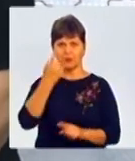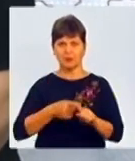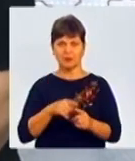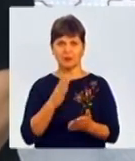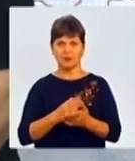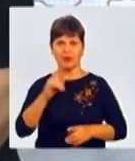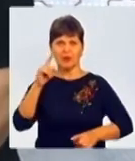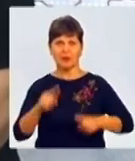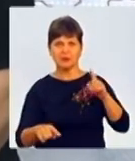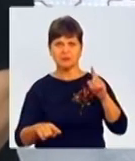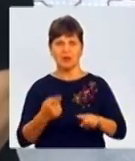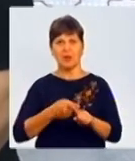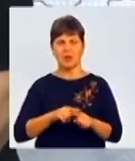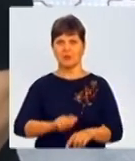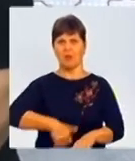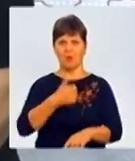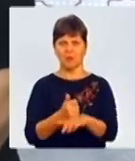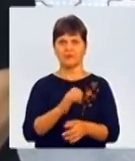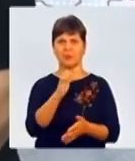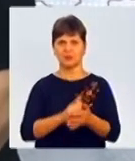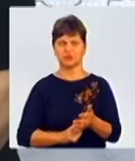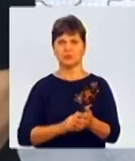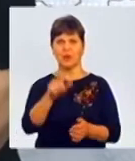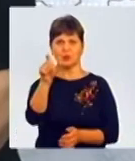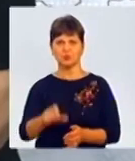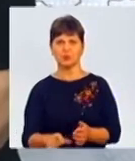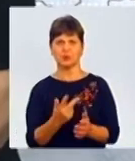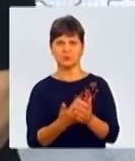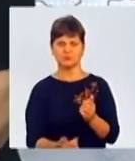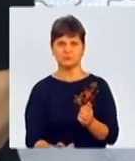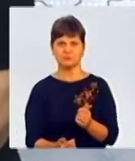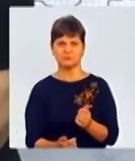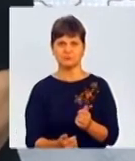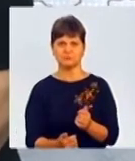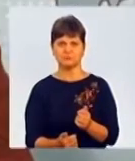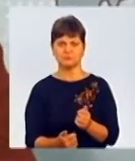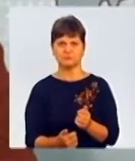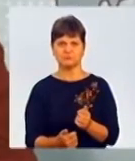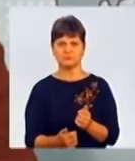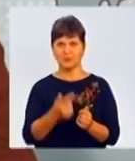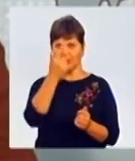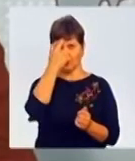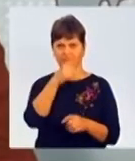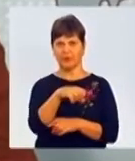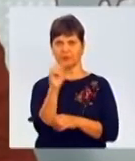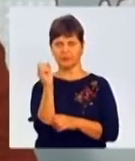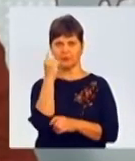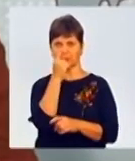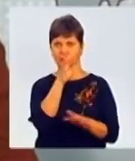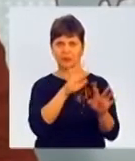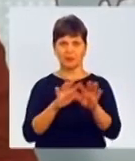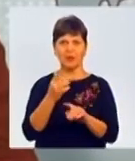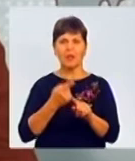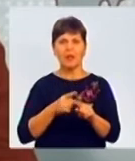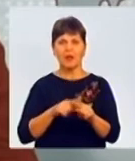от такі головні ознаки того, що людина тоне. Про це все знають. Скляні очі, голова так закинута назад. Про ці